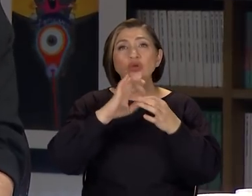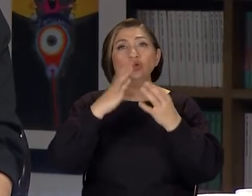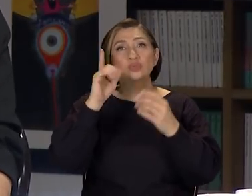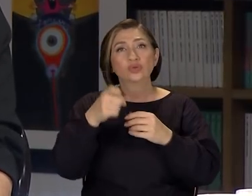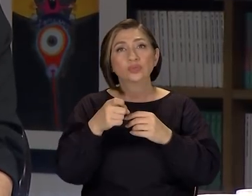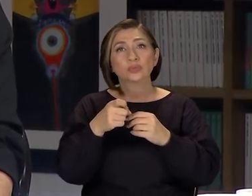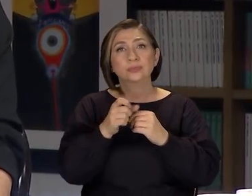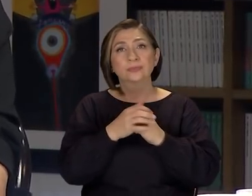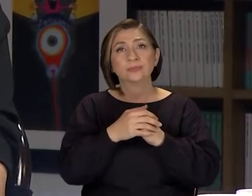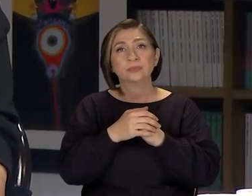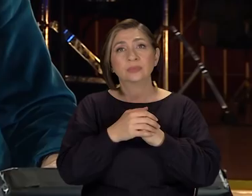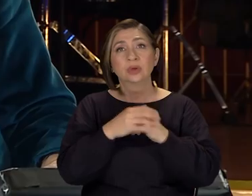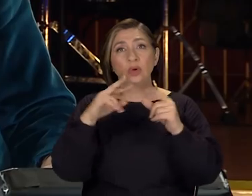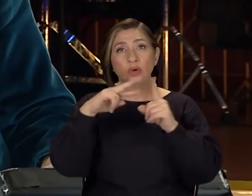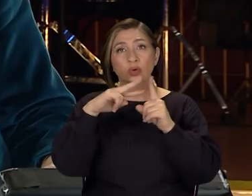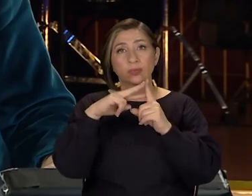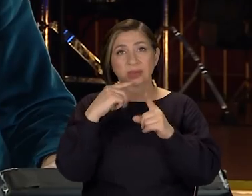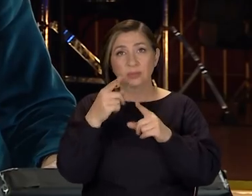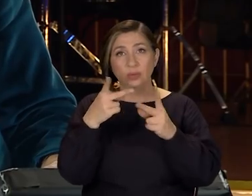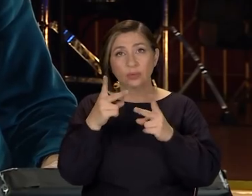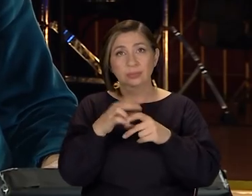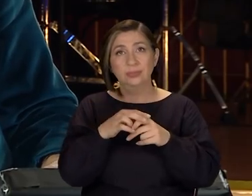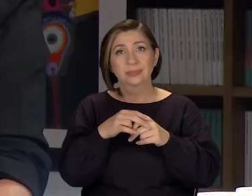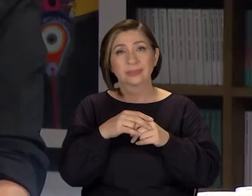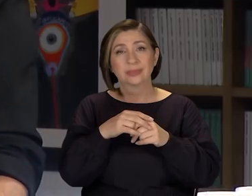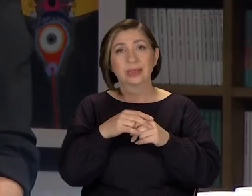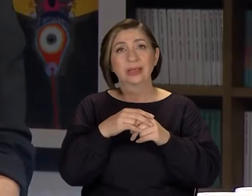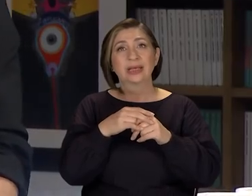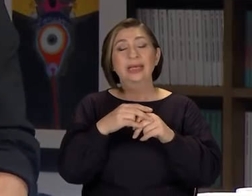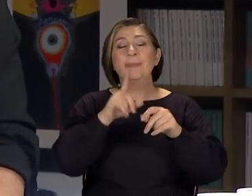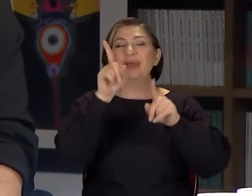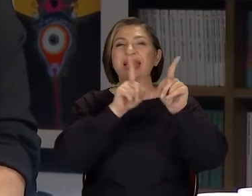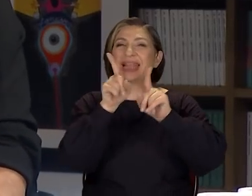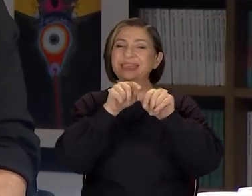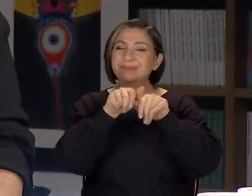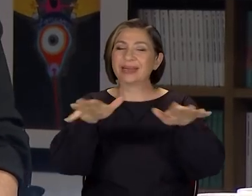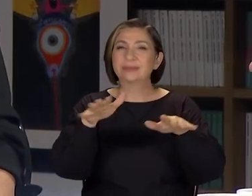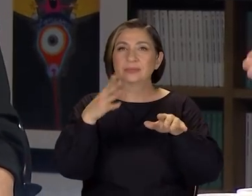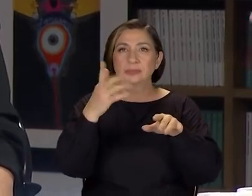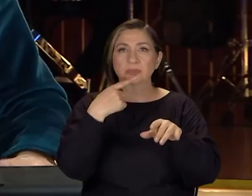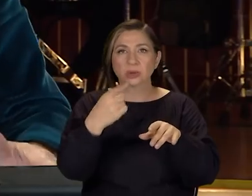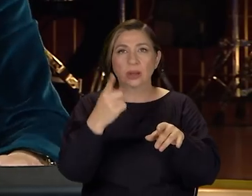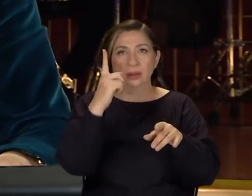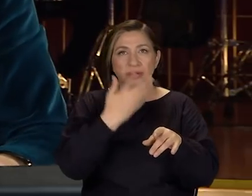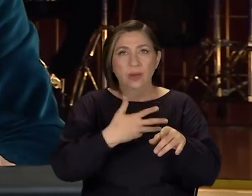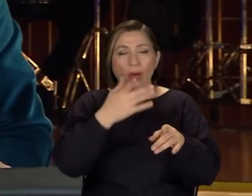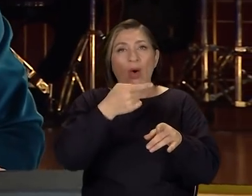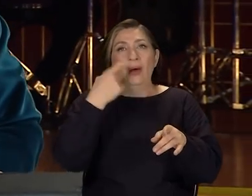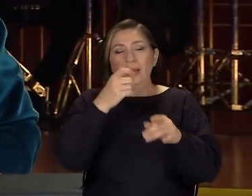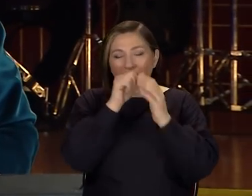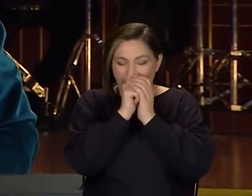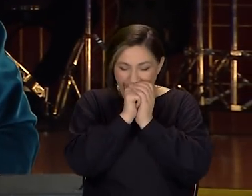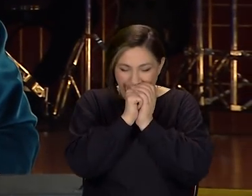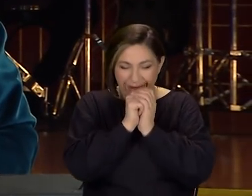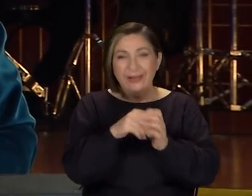buldum. YouTube diyebiliyor muyum? Diyeyim. Yani bir sosyal paylaşım sitesinde. Yahu de Allah aşkına. Bu eski bir ara